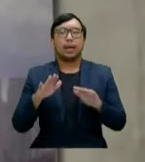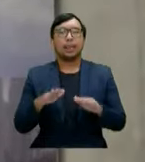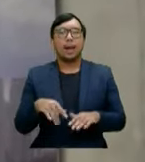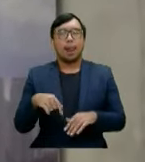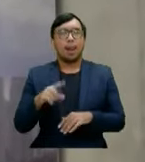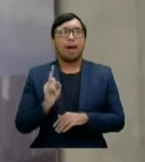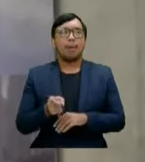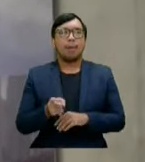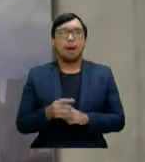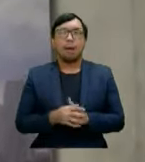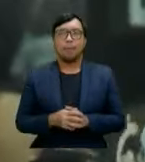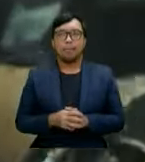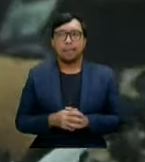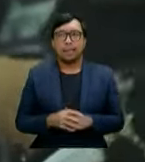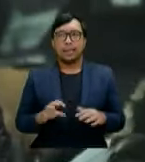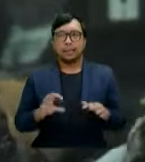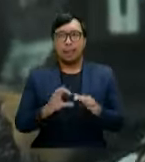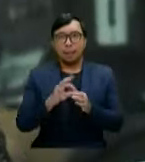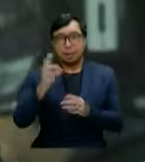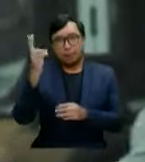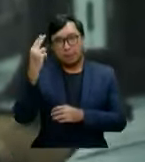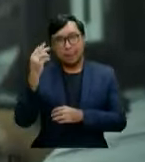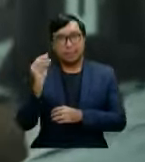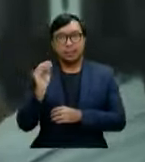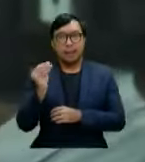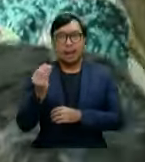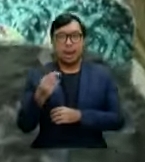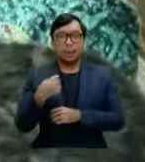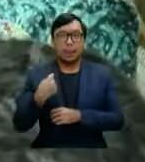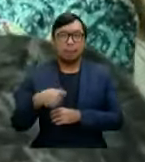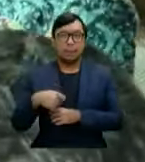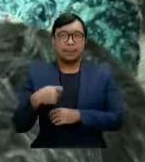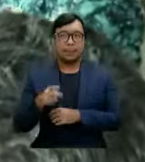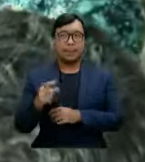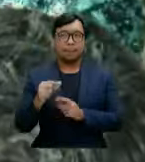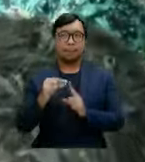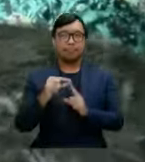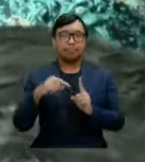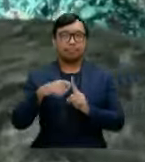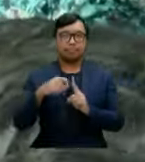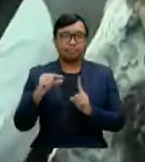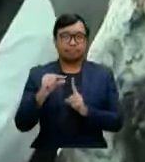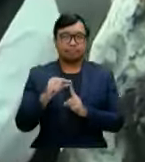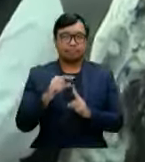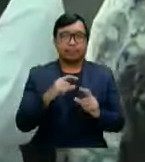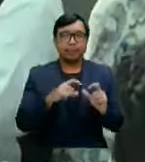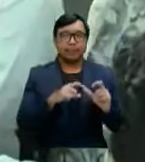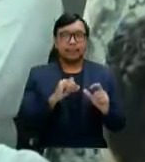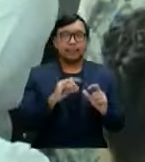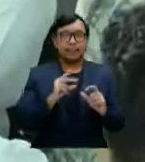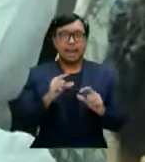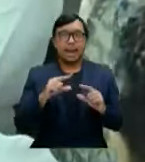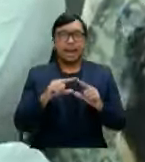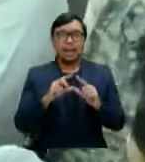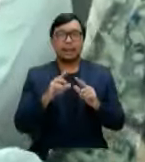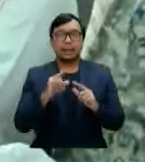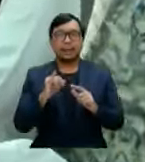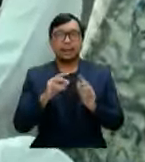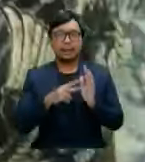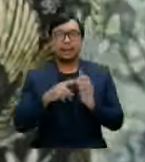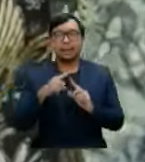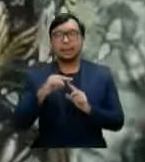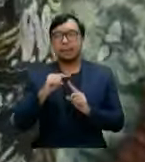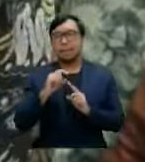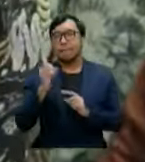berkoordinasi dengan Pemprov DKI Jakarta, Menteri Perumahan dan Kawasan Permukiman Marwar Sirait mengumumkan tarif sewa rusun Pasar Rumput dari